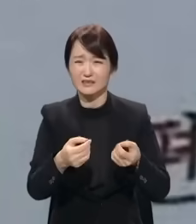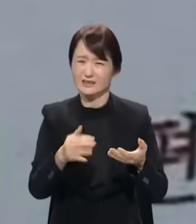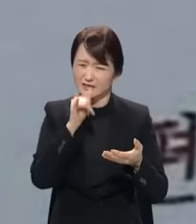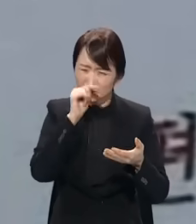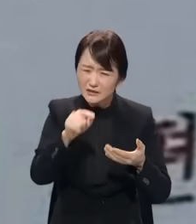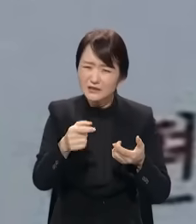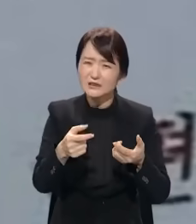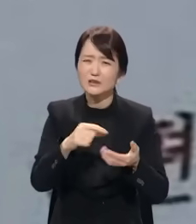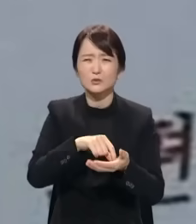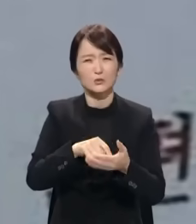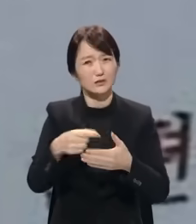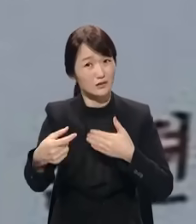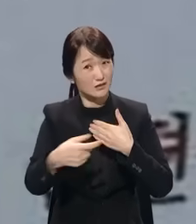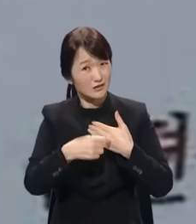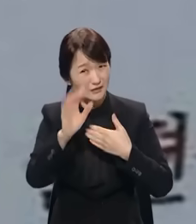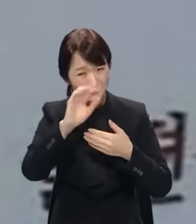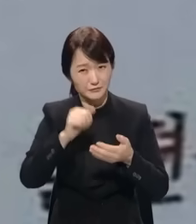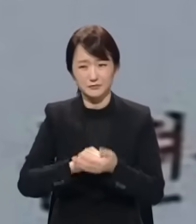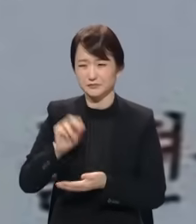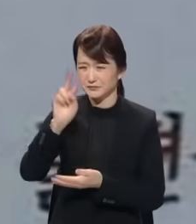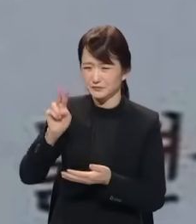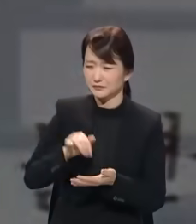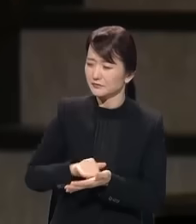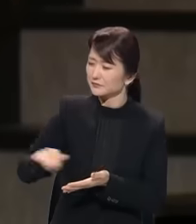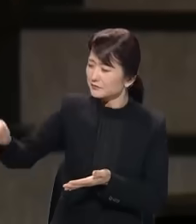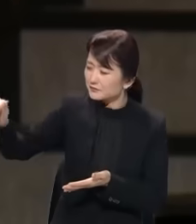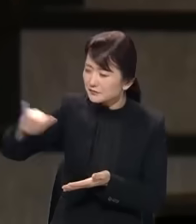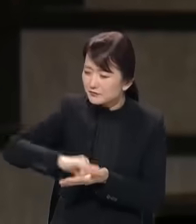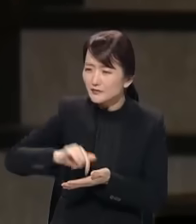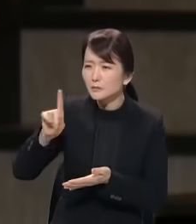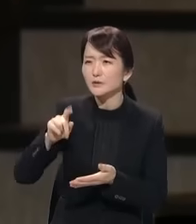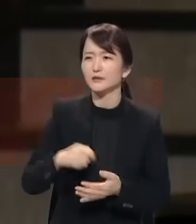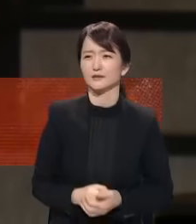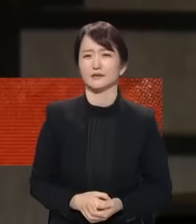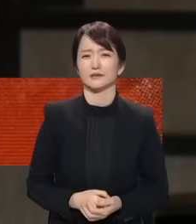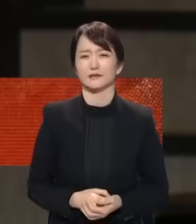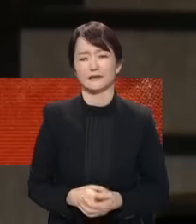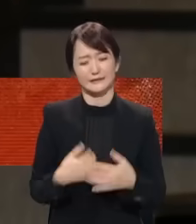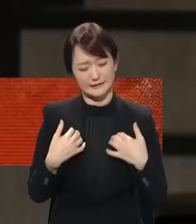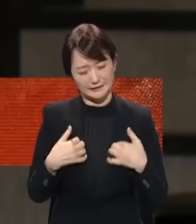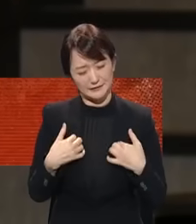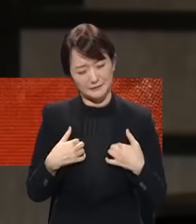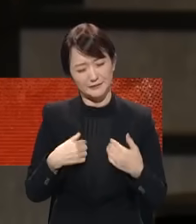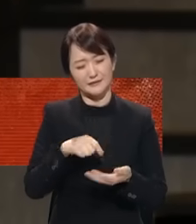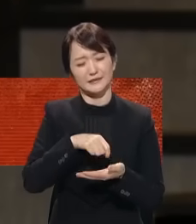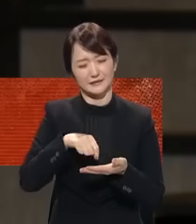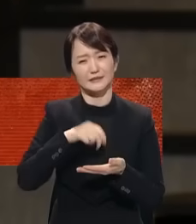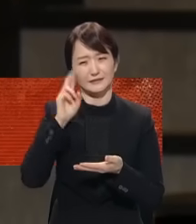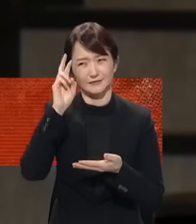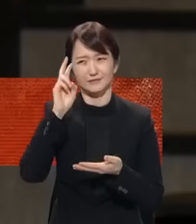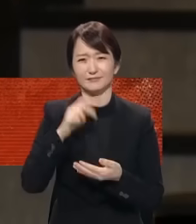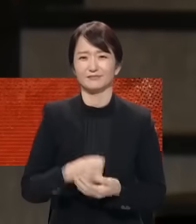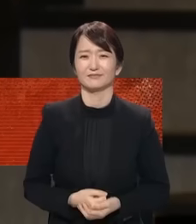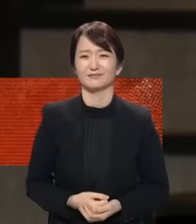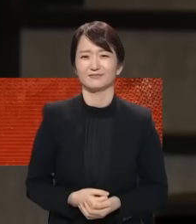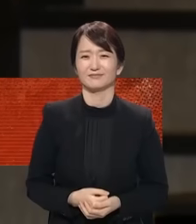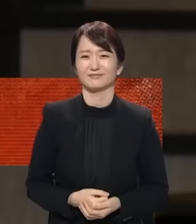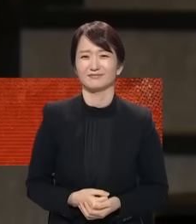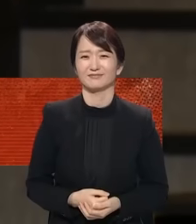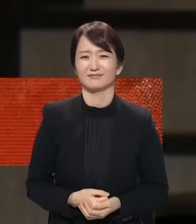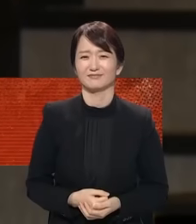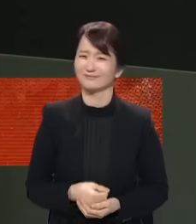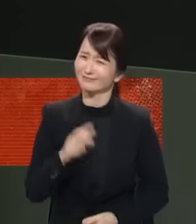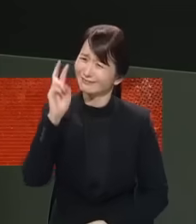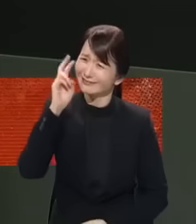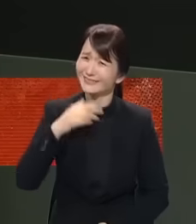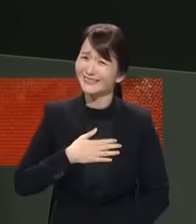썼겠느냐. 베트남을 다녀오는데 뭔가 센스 있게 재치 있게 쓴 것이 아니겠느냐라는 의견입니다. 글쎄요,